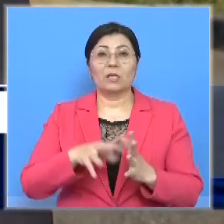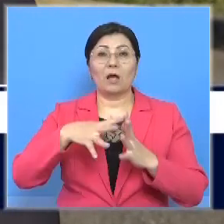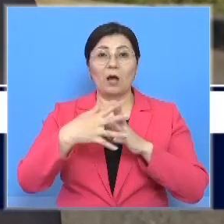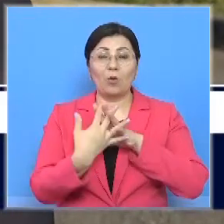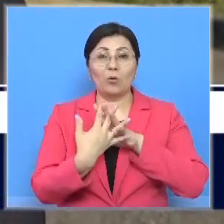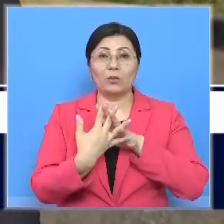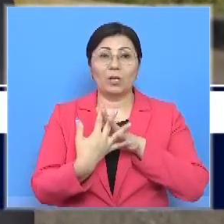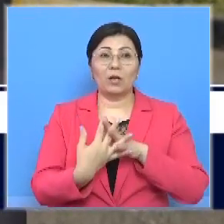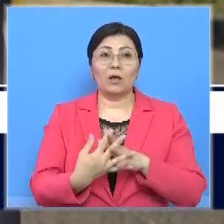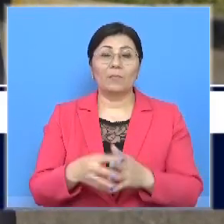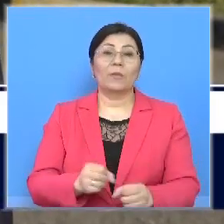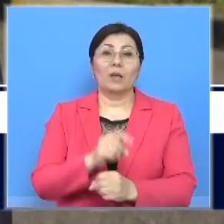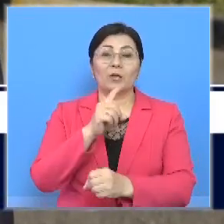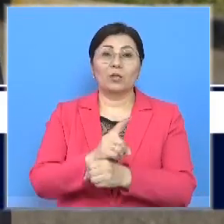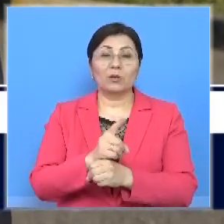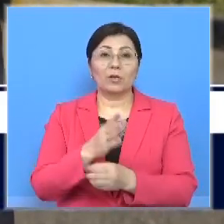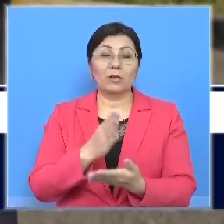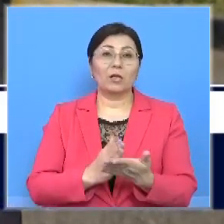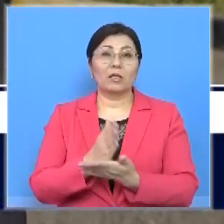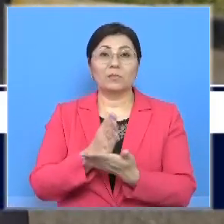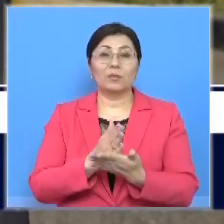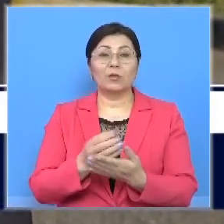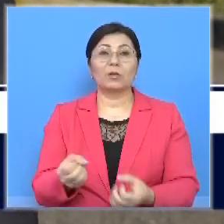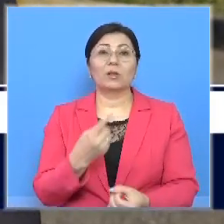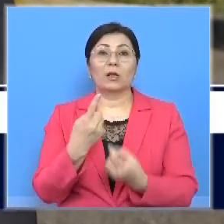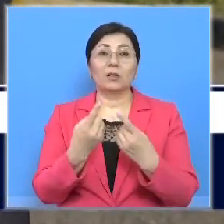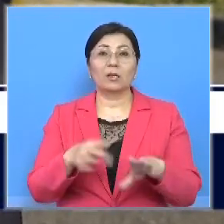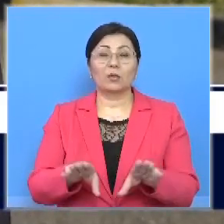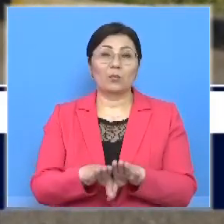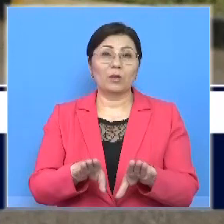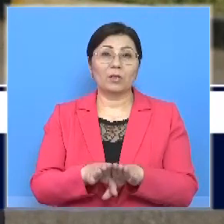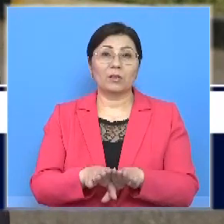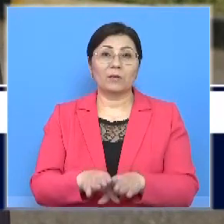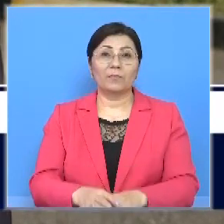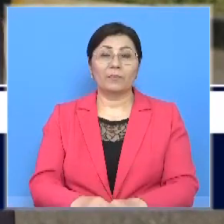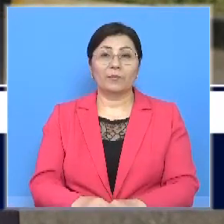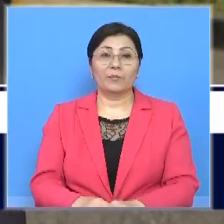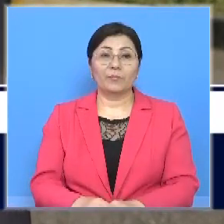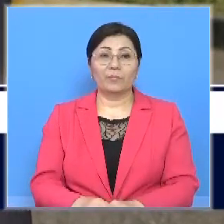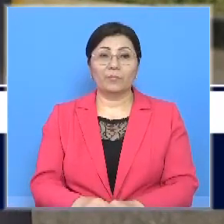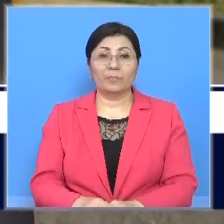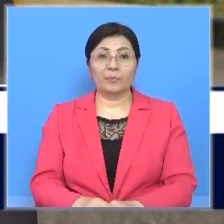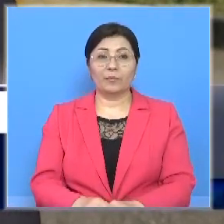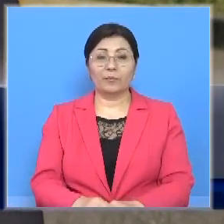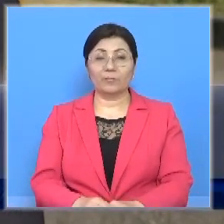ауылдағы сұранысқа ие қызмет түрлерін анықталды. Олардың атап айта кетсем,